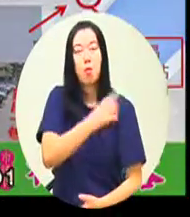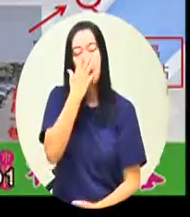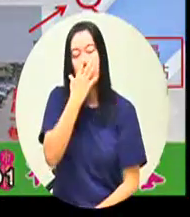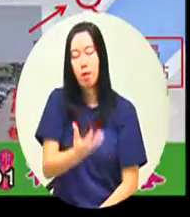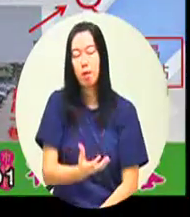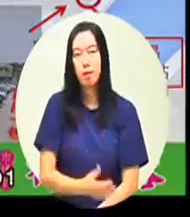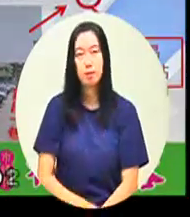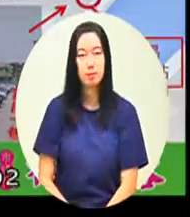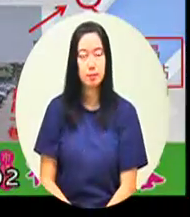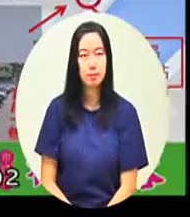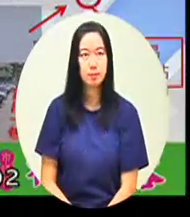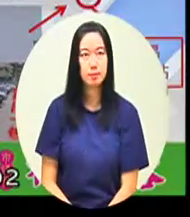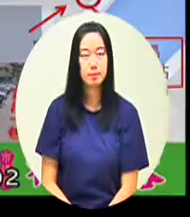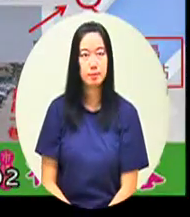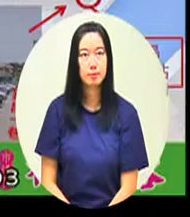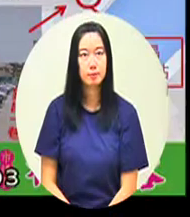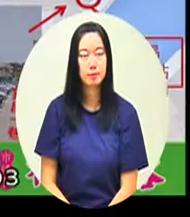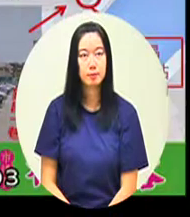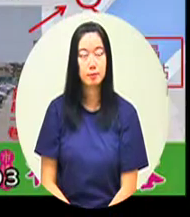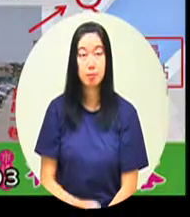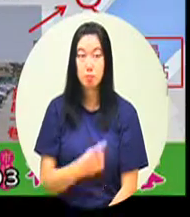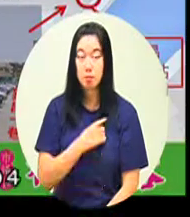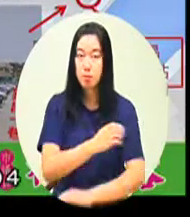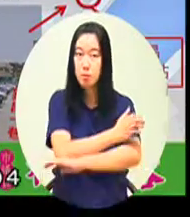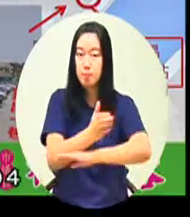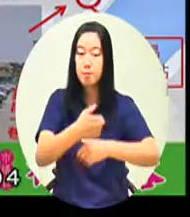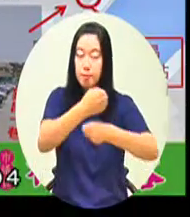所以我们镇仓里